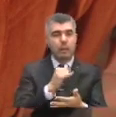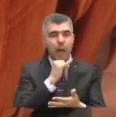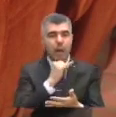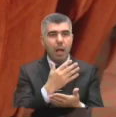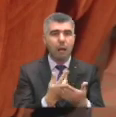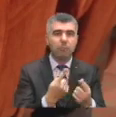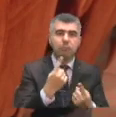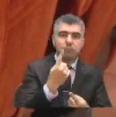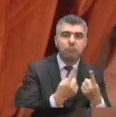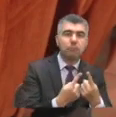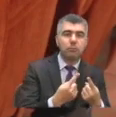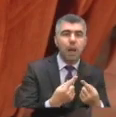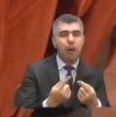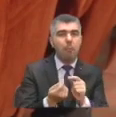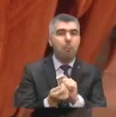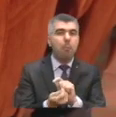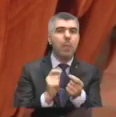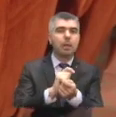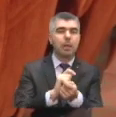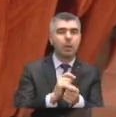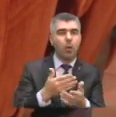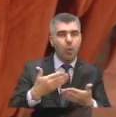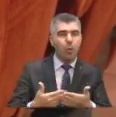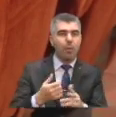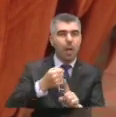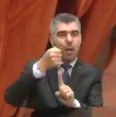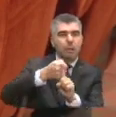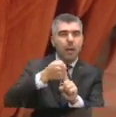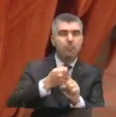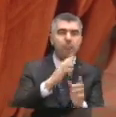اليوم خاصنا نشتغلوا وكنشتغلوا بجديه على